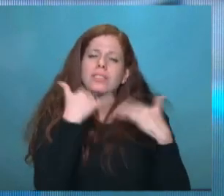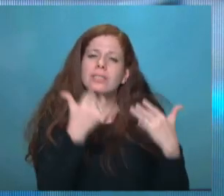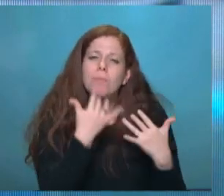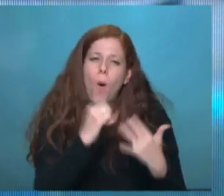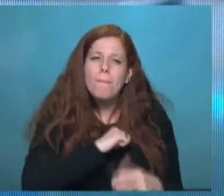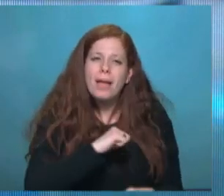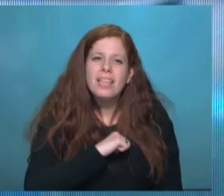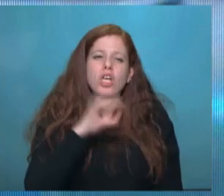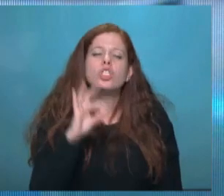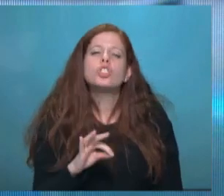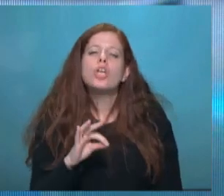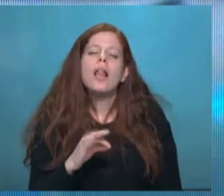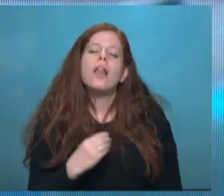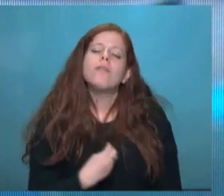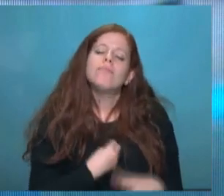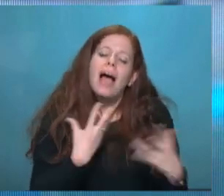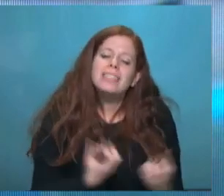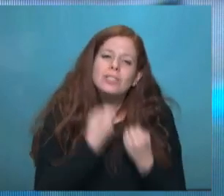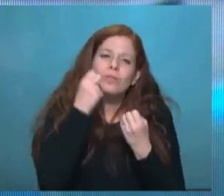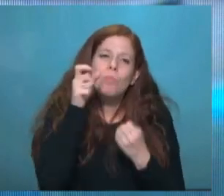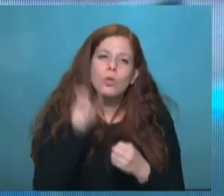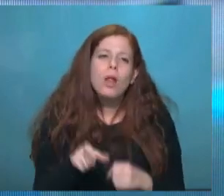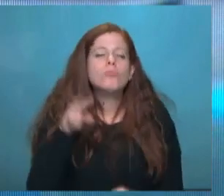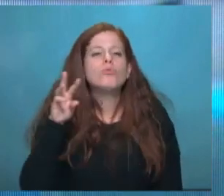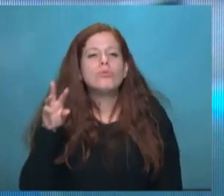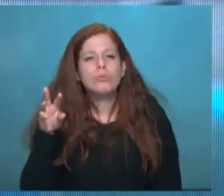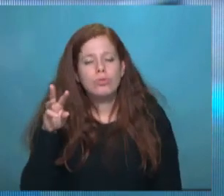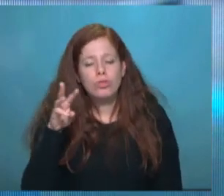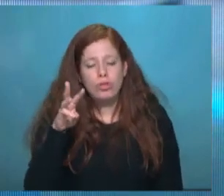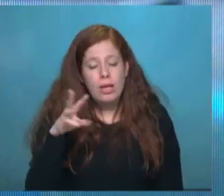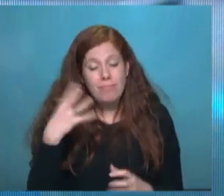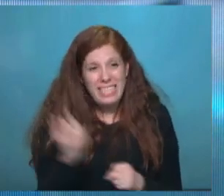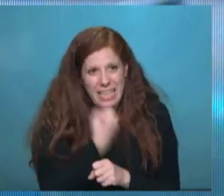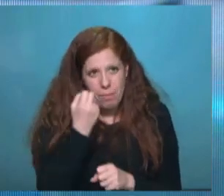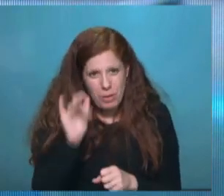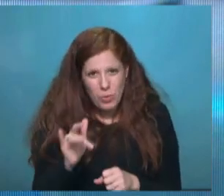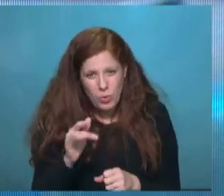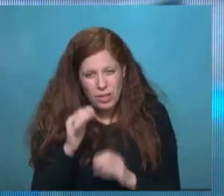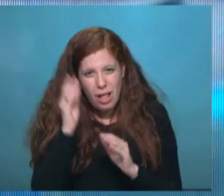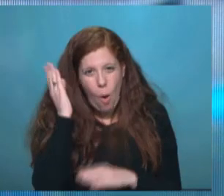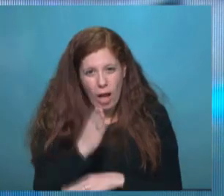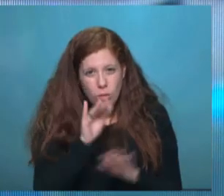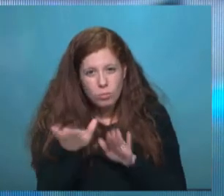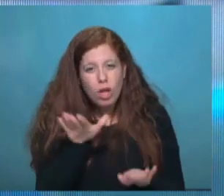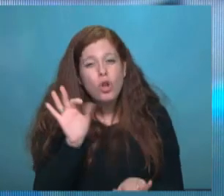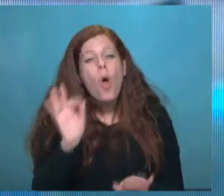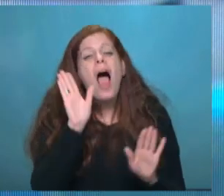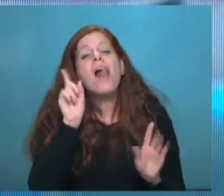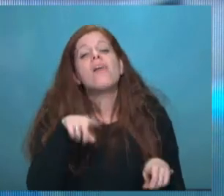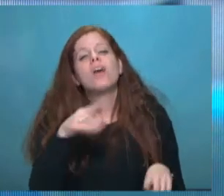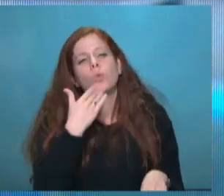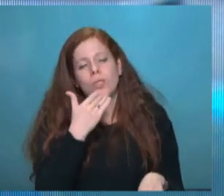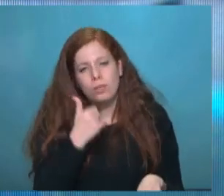של חסיד אומות העולם היפני צ'יונה סוגיארה, שהציל בניגוד להוראת ממשלתו אלפי יהודים. ההתפתחויות